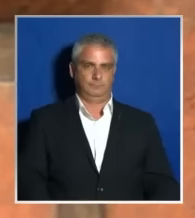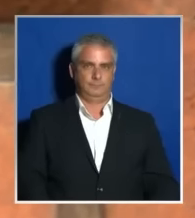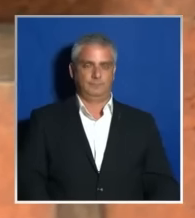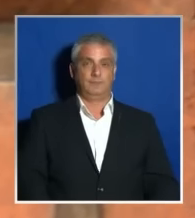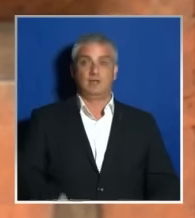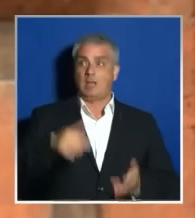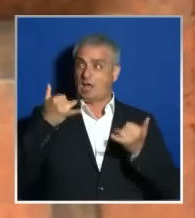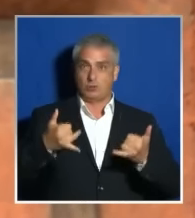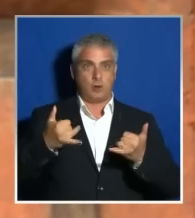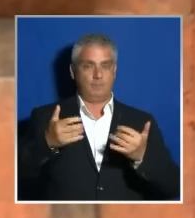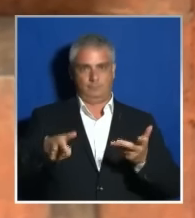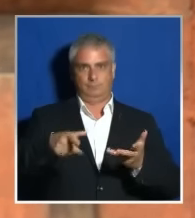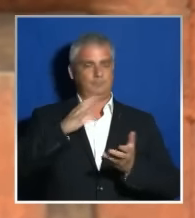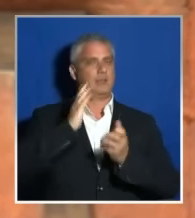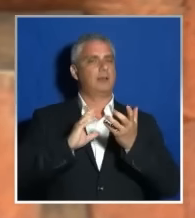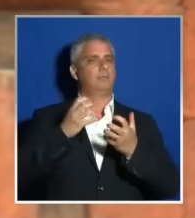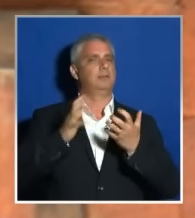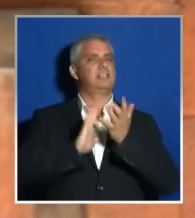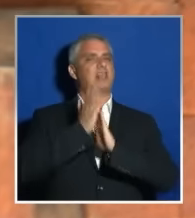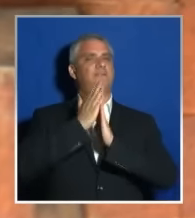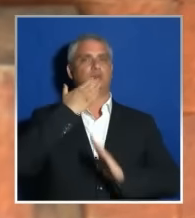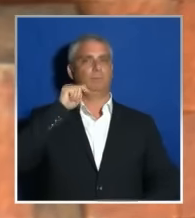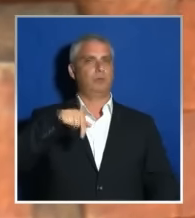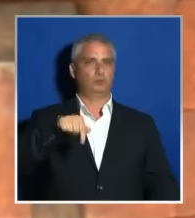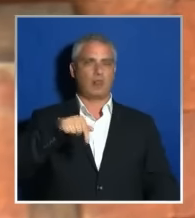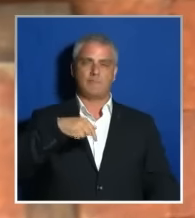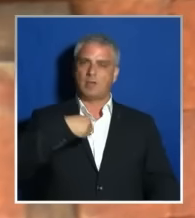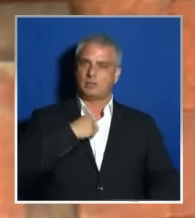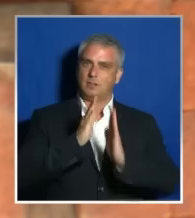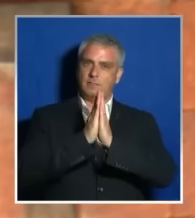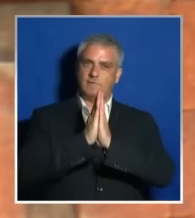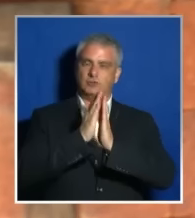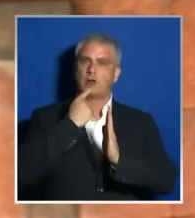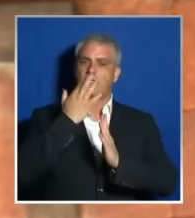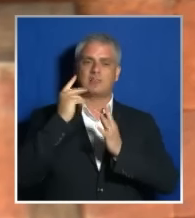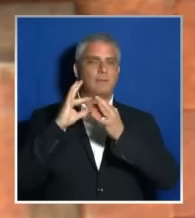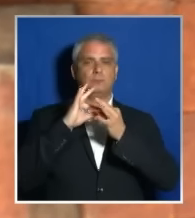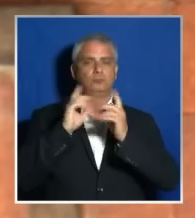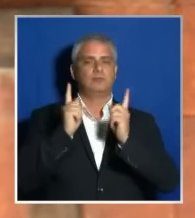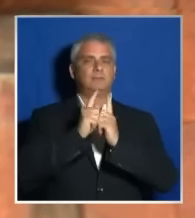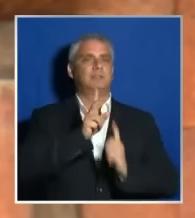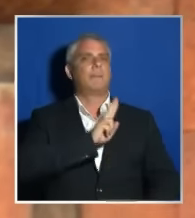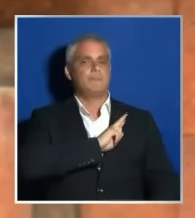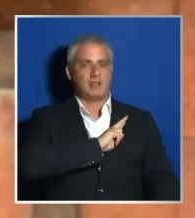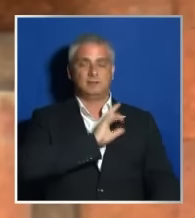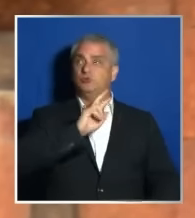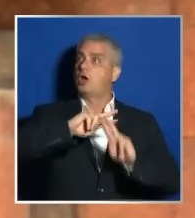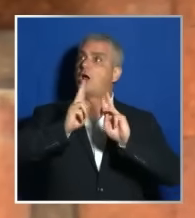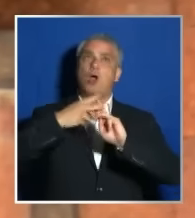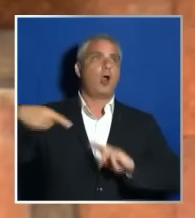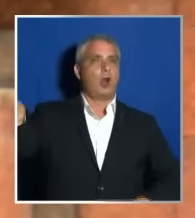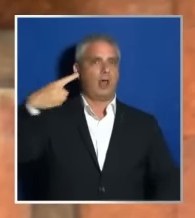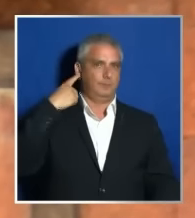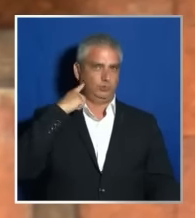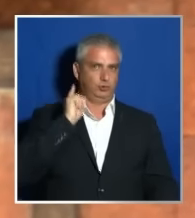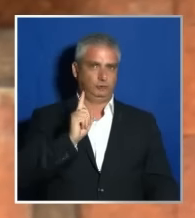לשווא. מהמעמד הזה ביד ושם בירושלים, אני מבקש לומר כמה משפטים קצרים באנגלית לעולם כולו.